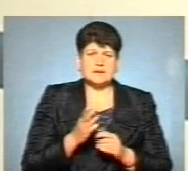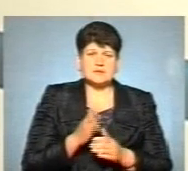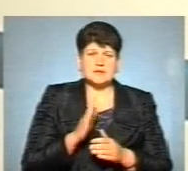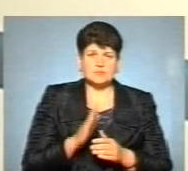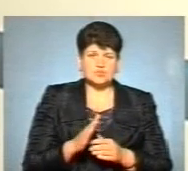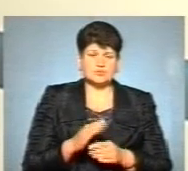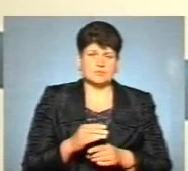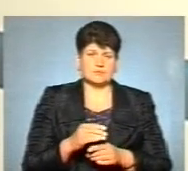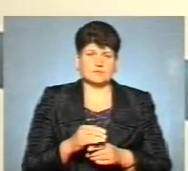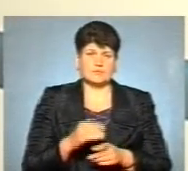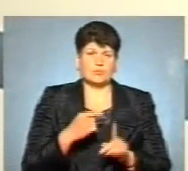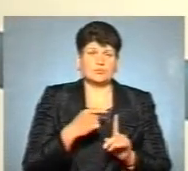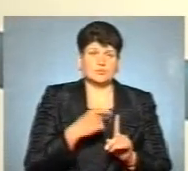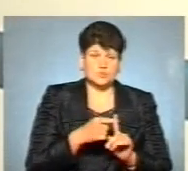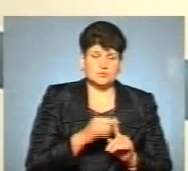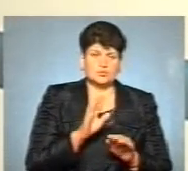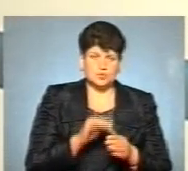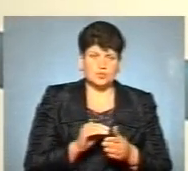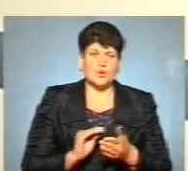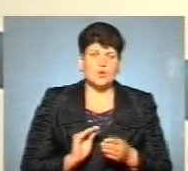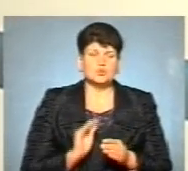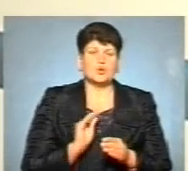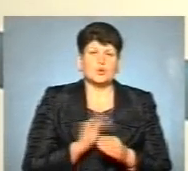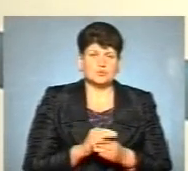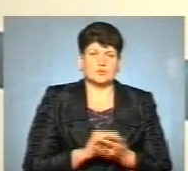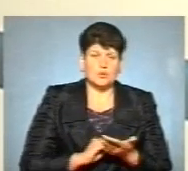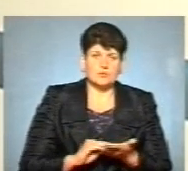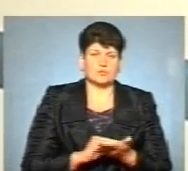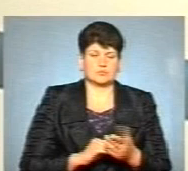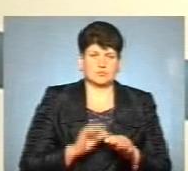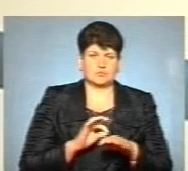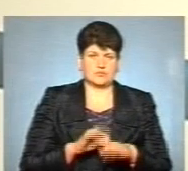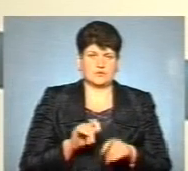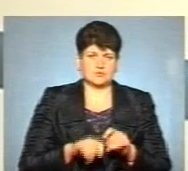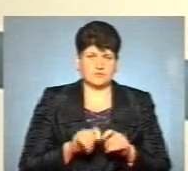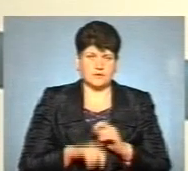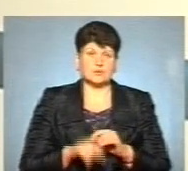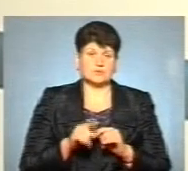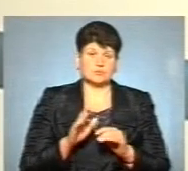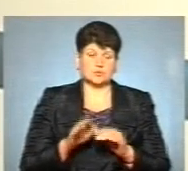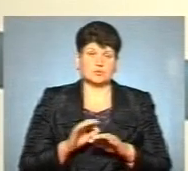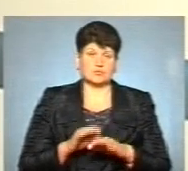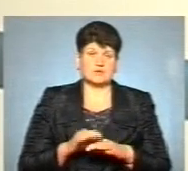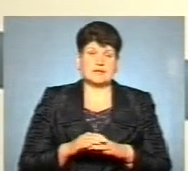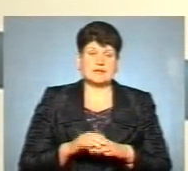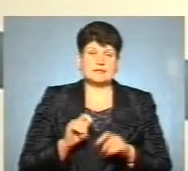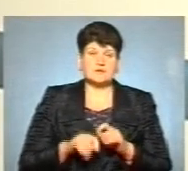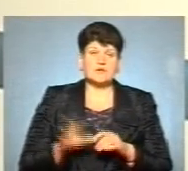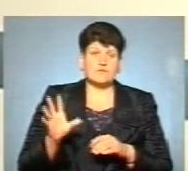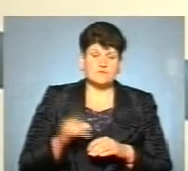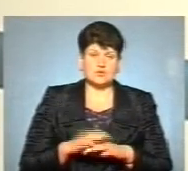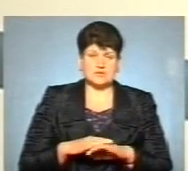тести підтверджені позитивно, ми будемо проводити додаткове ПЛР-тестування. Ось так буде проходити тестування всього населення. Тому, вірно